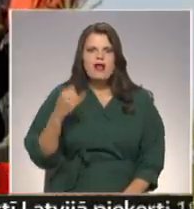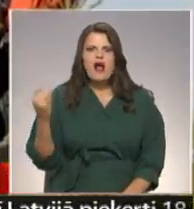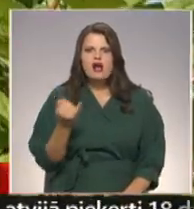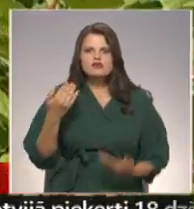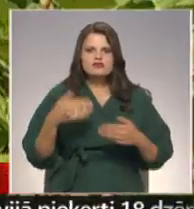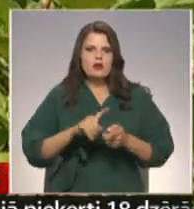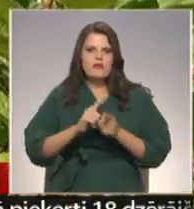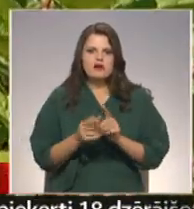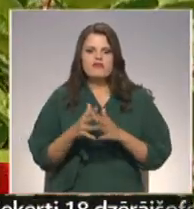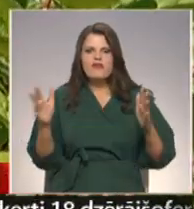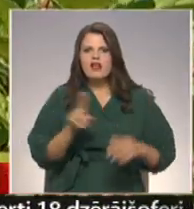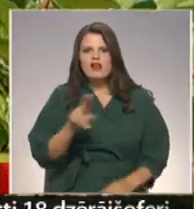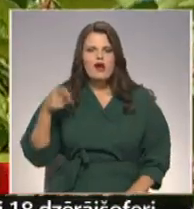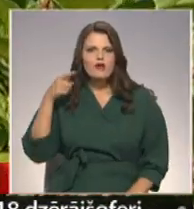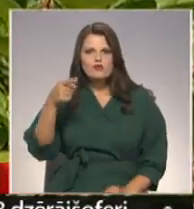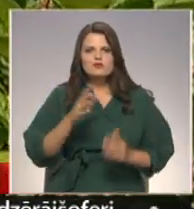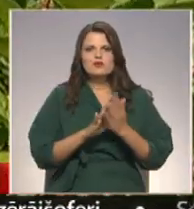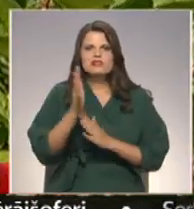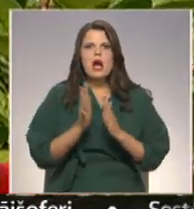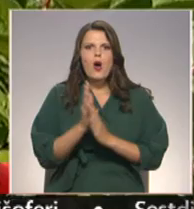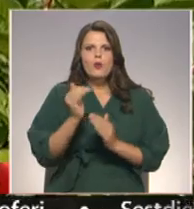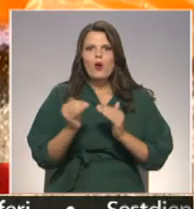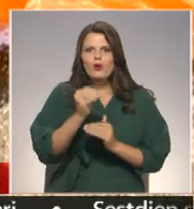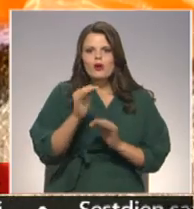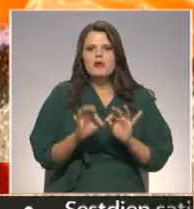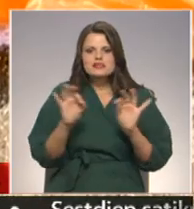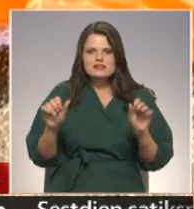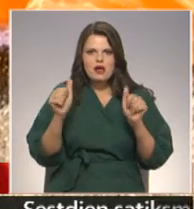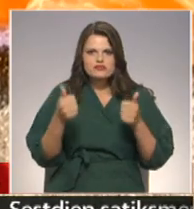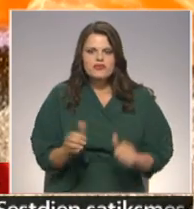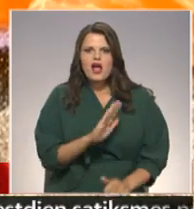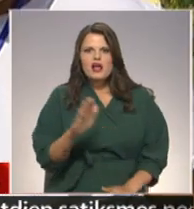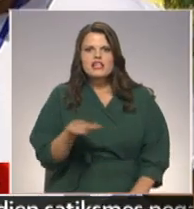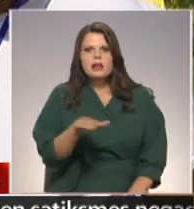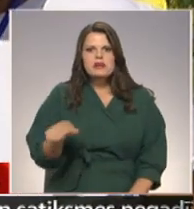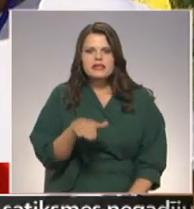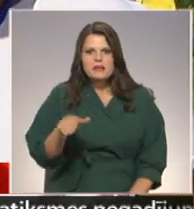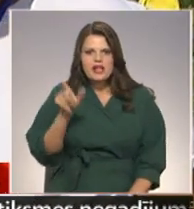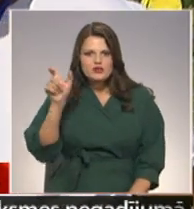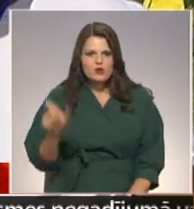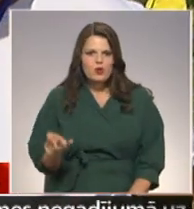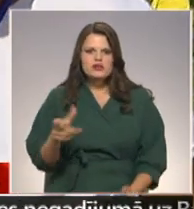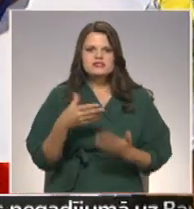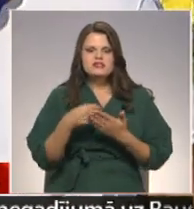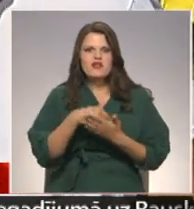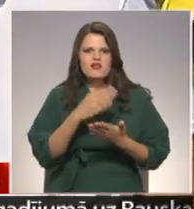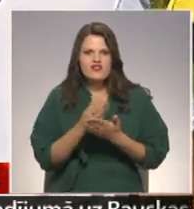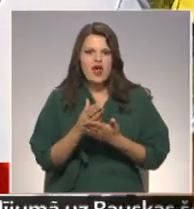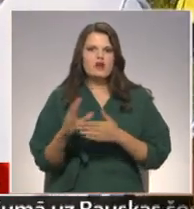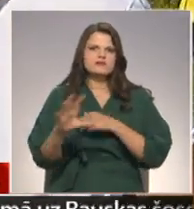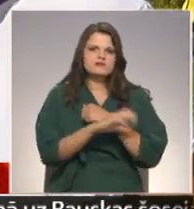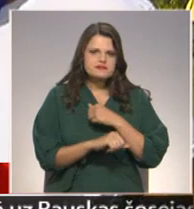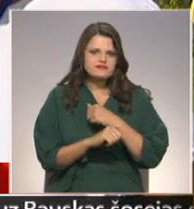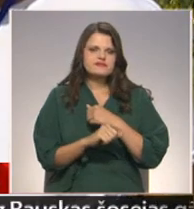jau pārtapusi vairāk nekā 1000 augu kolekcijā. Sāku veidot tam katram ģimenes loceklim to savu daļiņu un